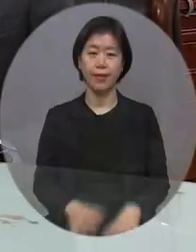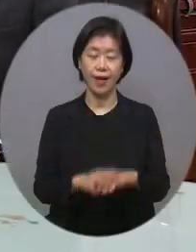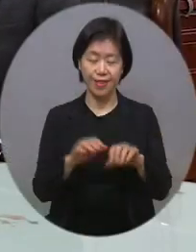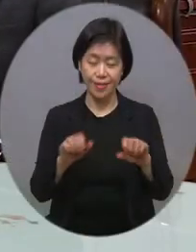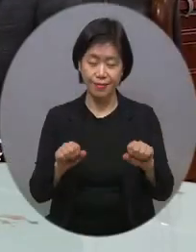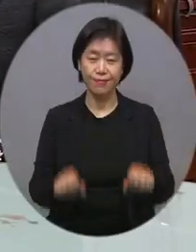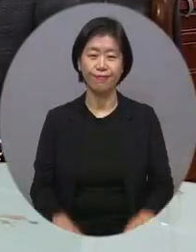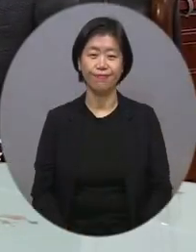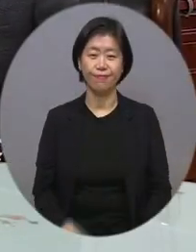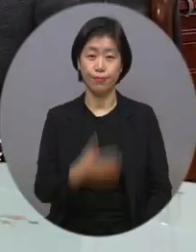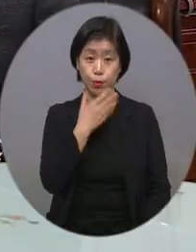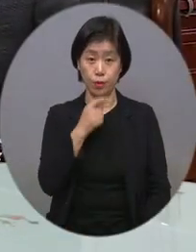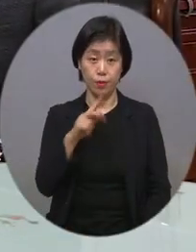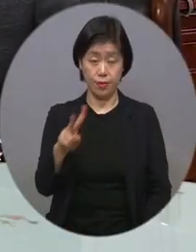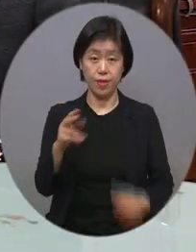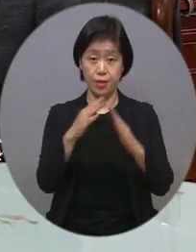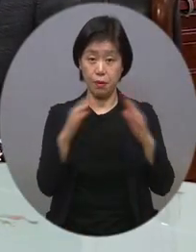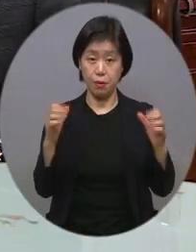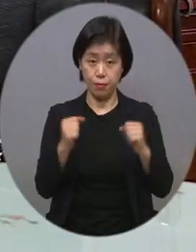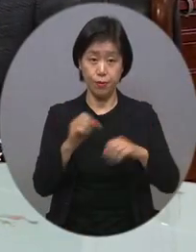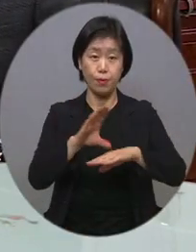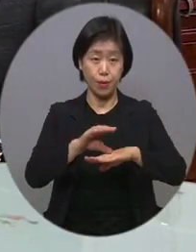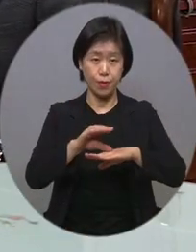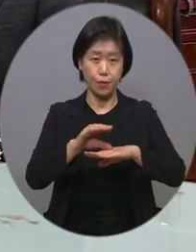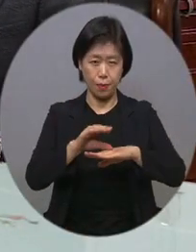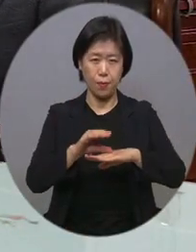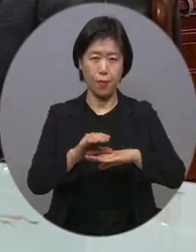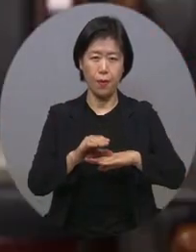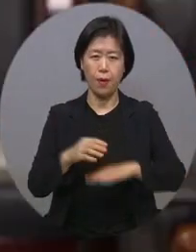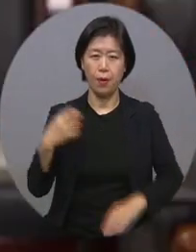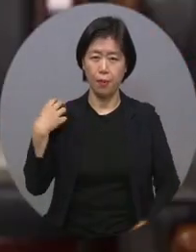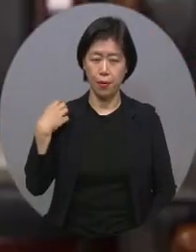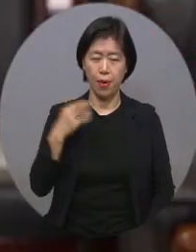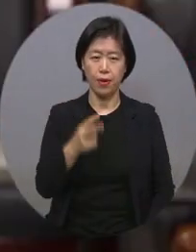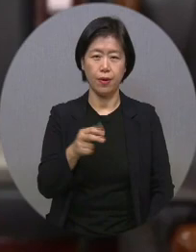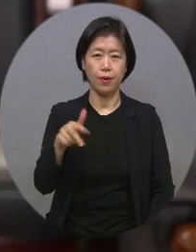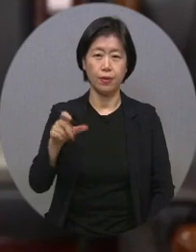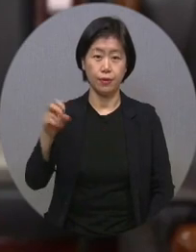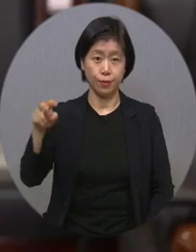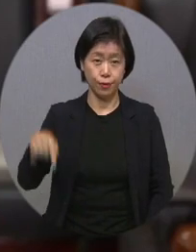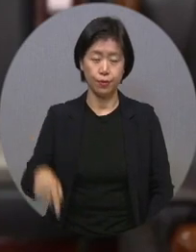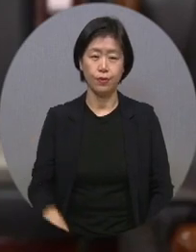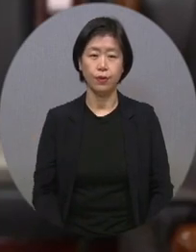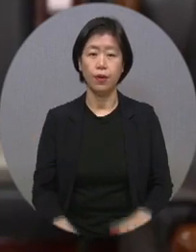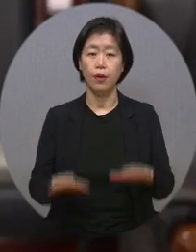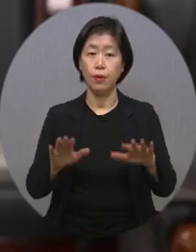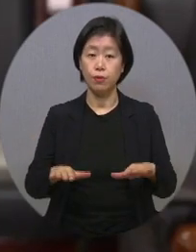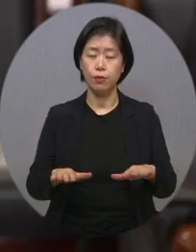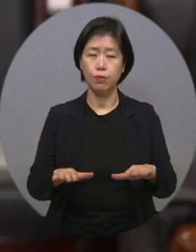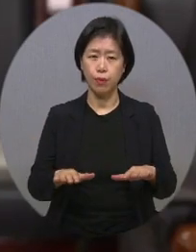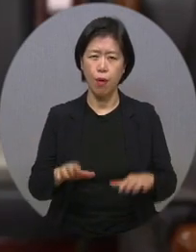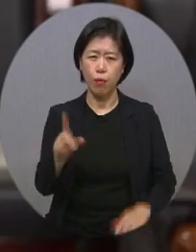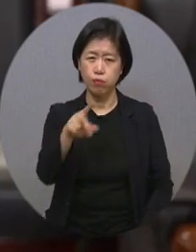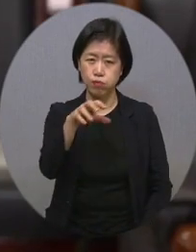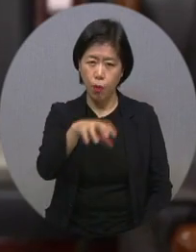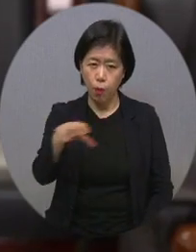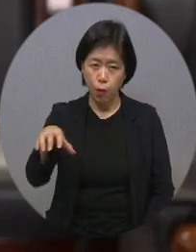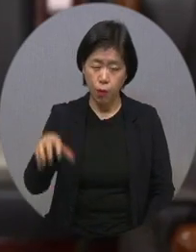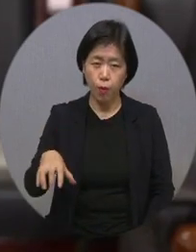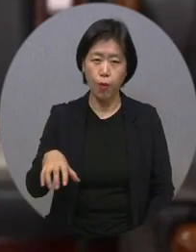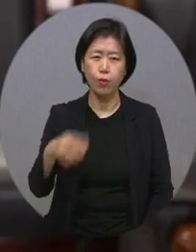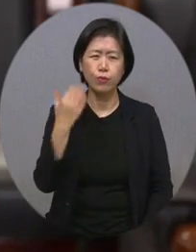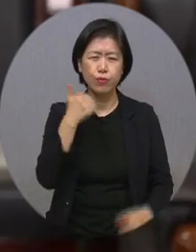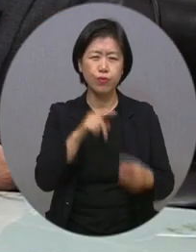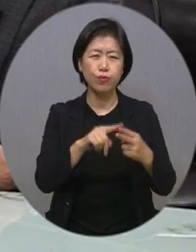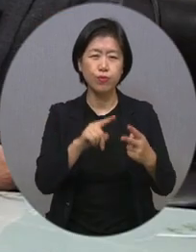안녕하십니까. 복지TV 전문방송 보도국장 여정수입니다. 오늘은 어느 누구든지 또 어디에 있든지 소외되는 사람